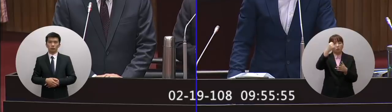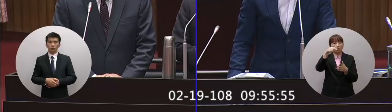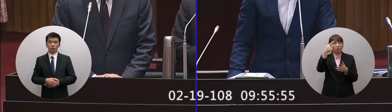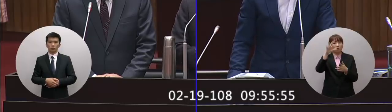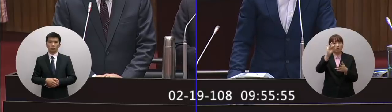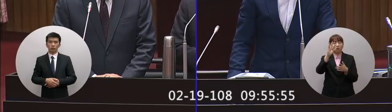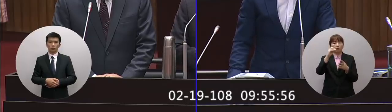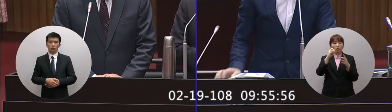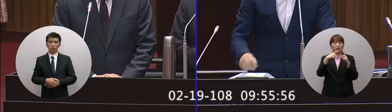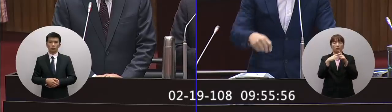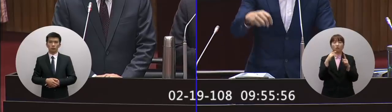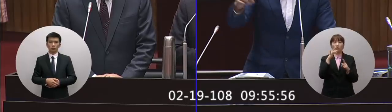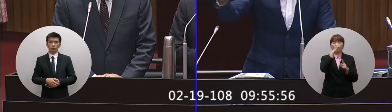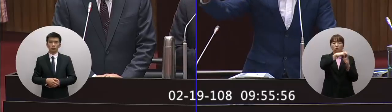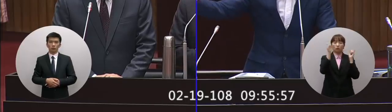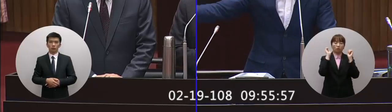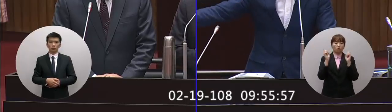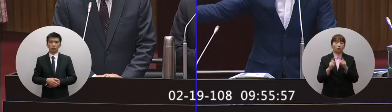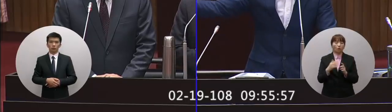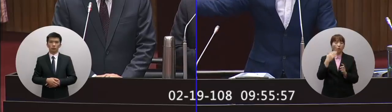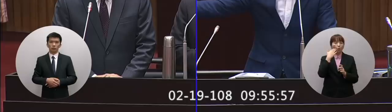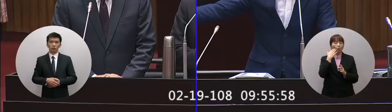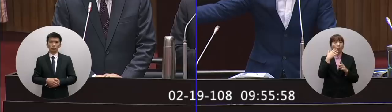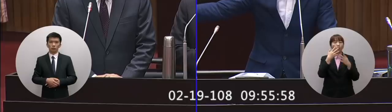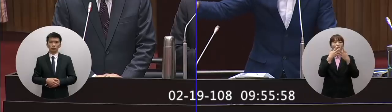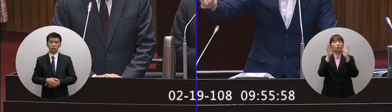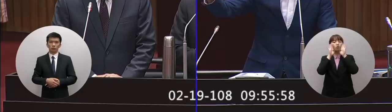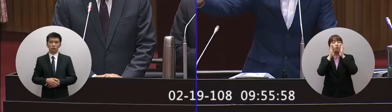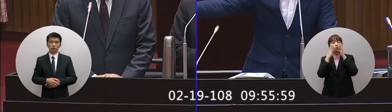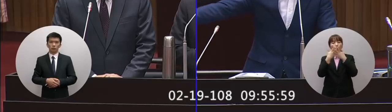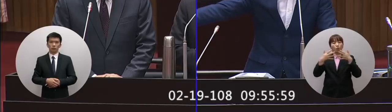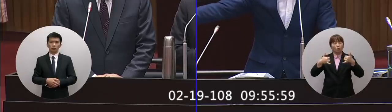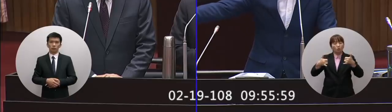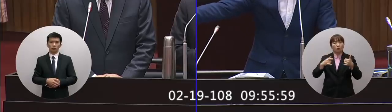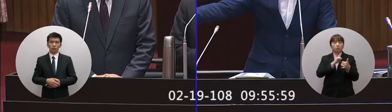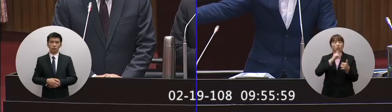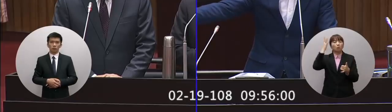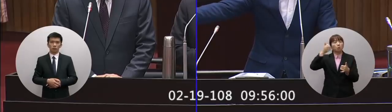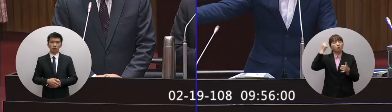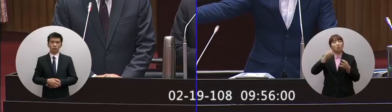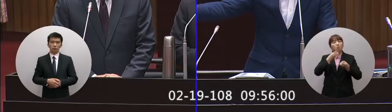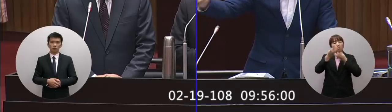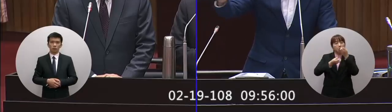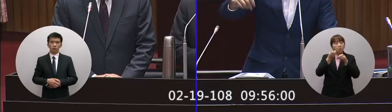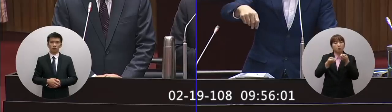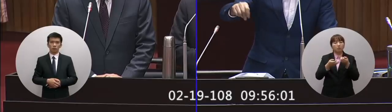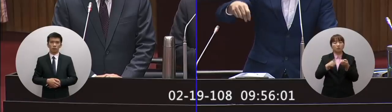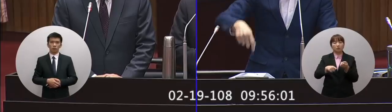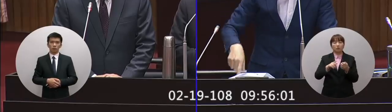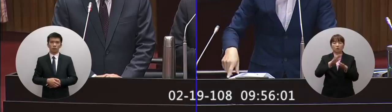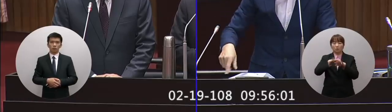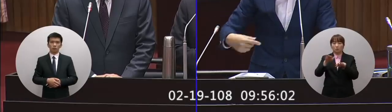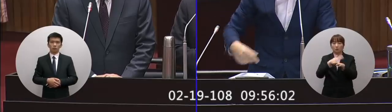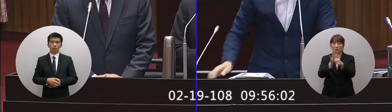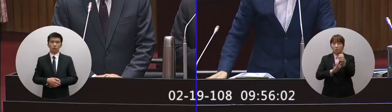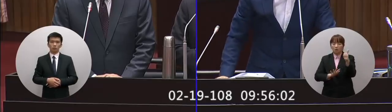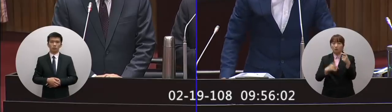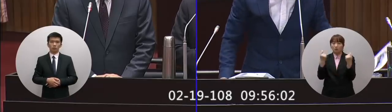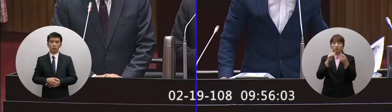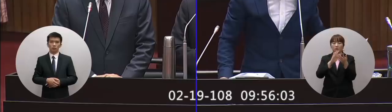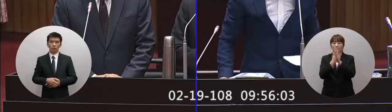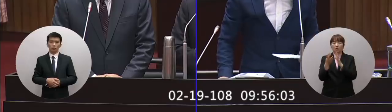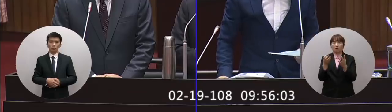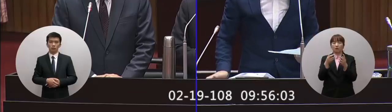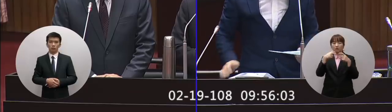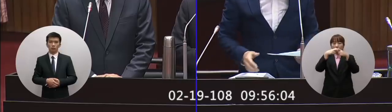那、啊、如果他们在脸书网络上有一些言论，这边会不会所谓李明哲第